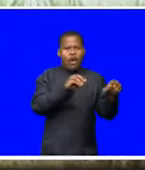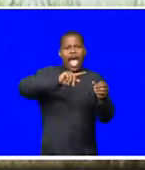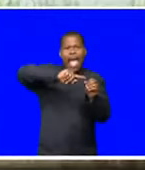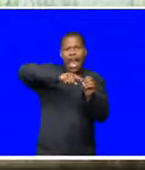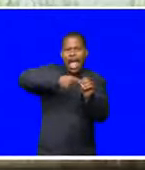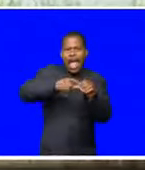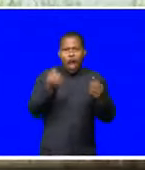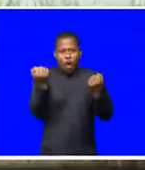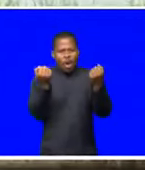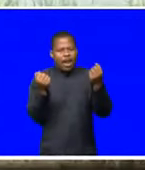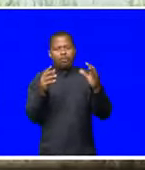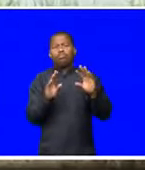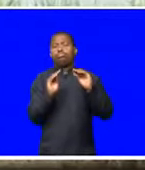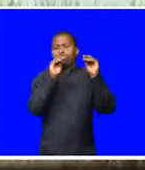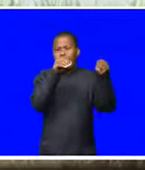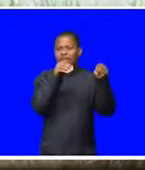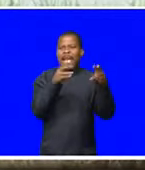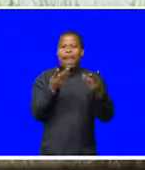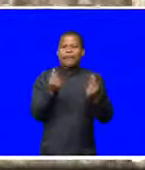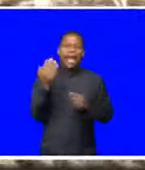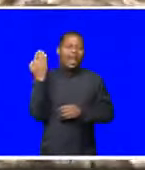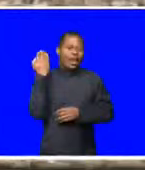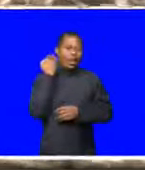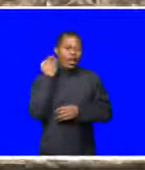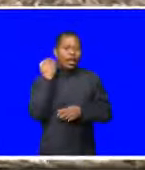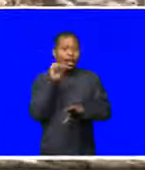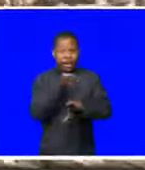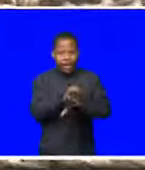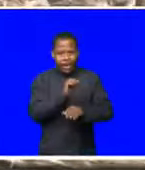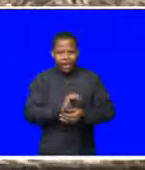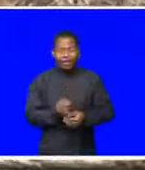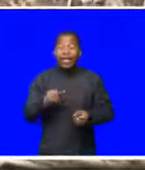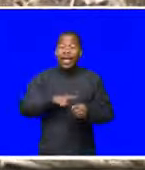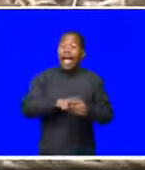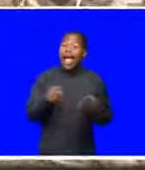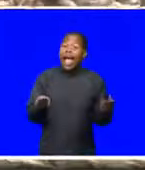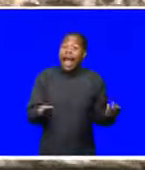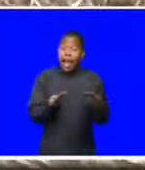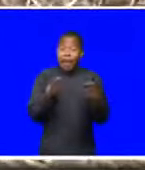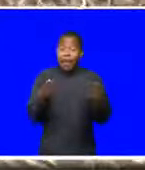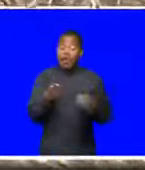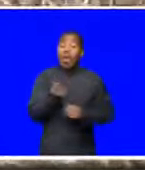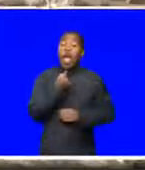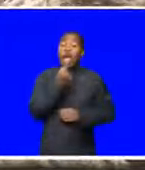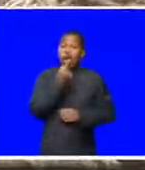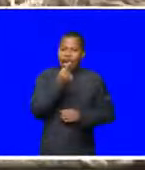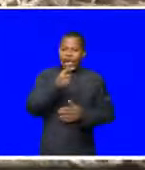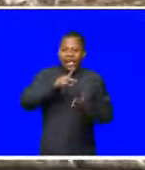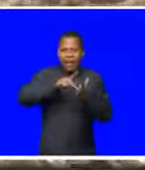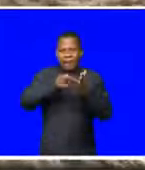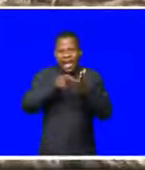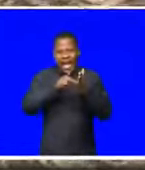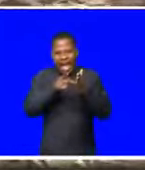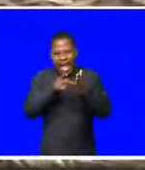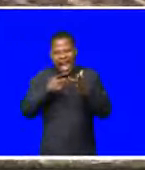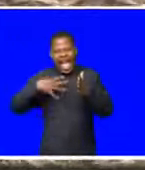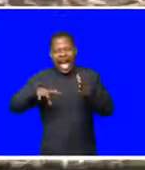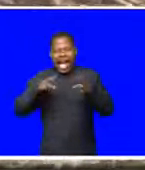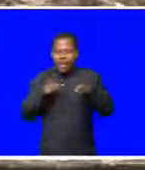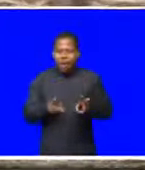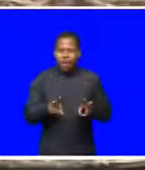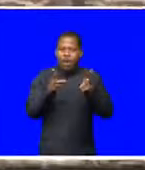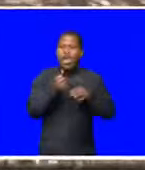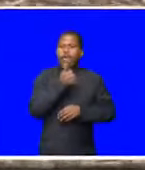elolini solodwa indleko letibuya komlimi leto. Balimi bathi basetawubukisisa tindlela letingasebentiswa